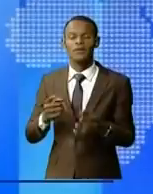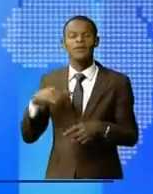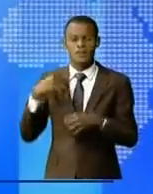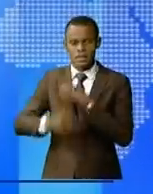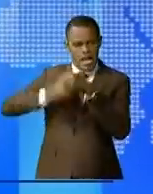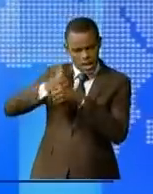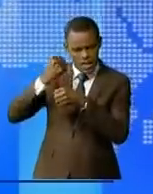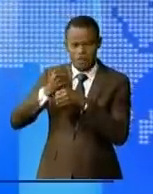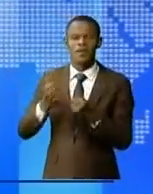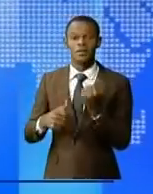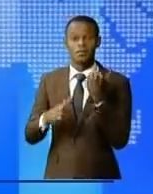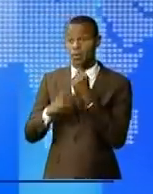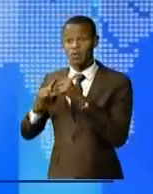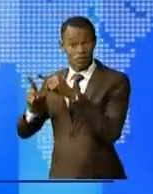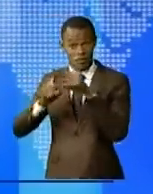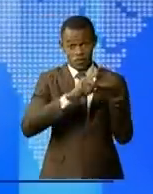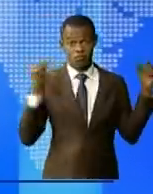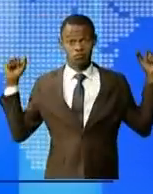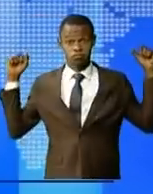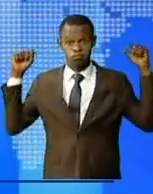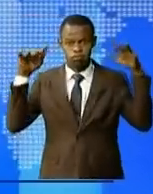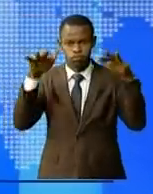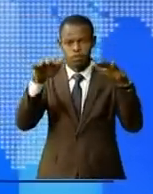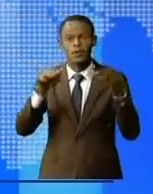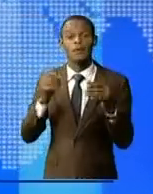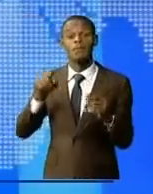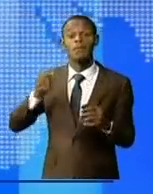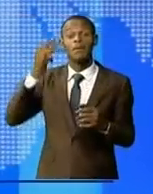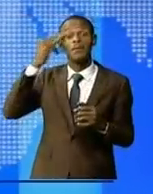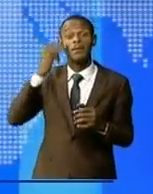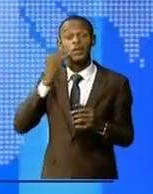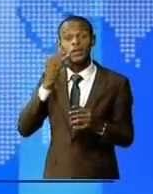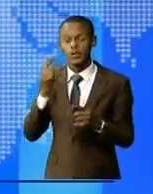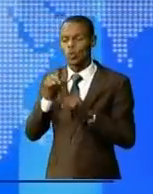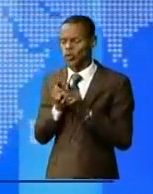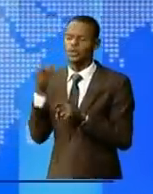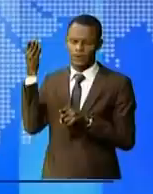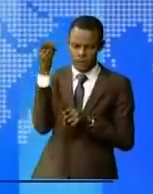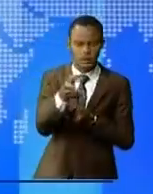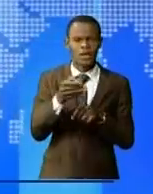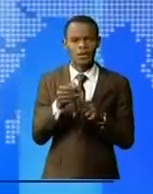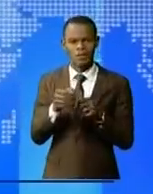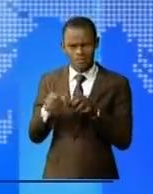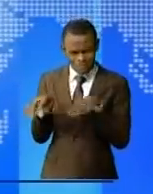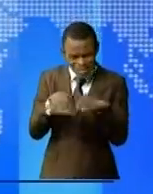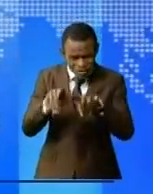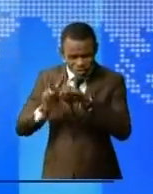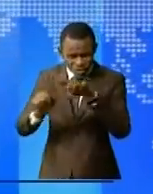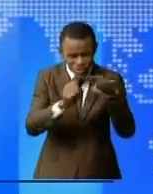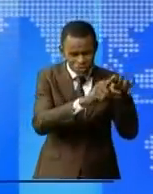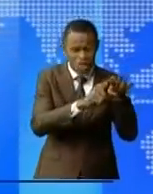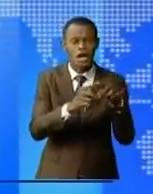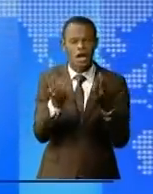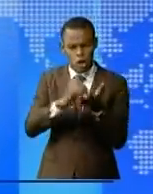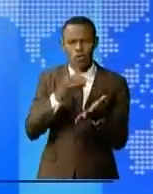événement. Plusieurs autres activités déployées sur place par le Premier ministre Jean-Michel Samalou Kondé nous est présentée dans ce reportage